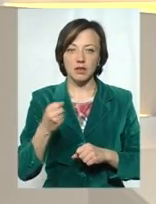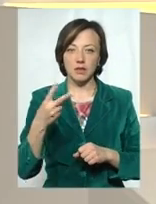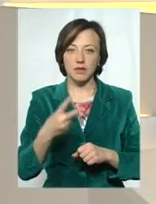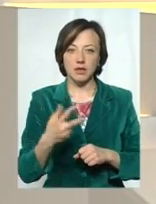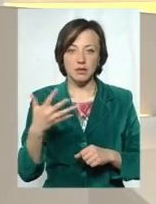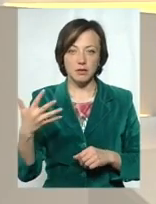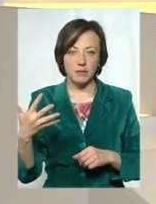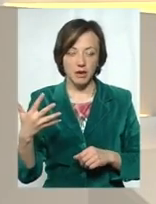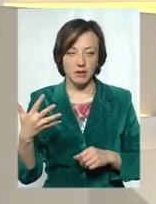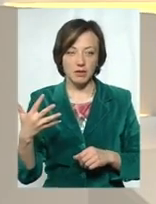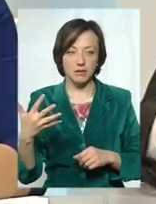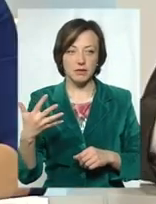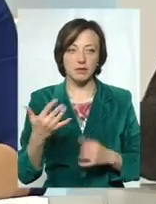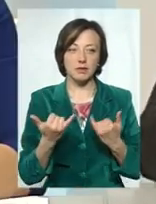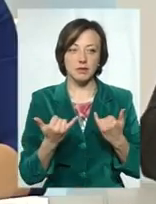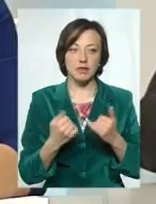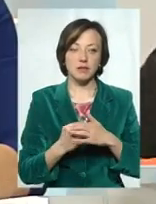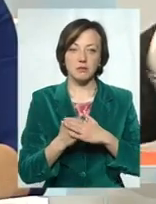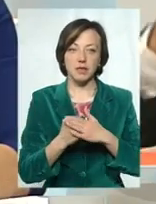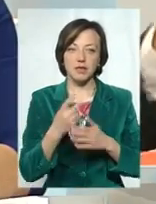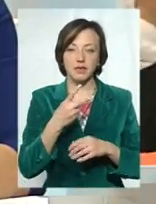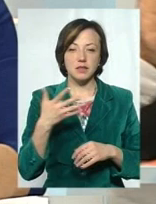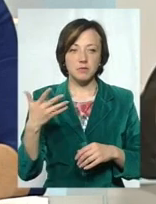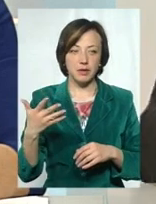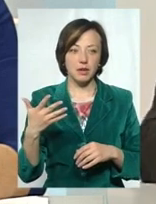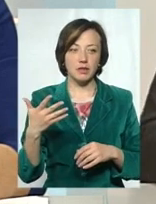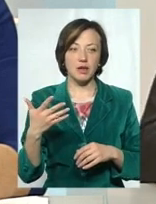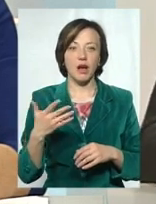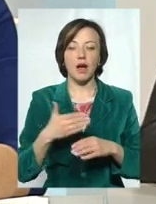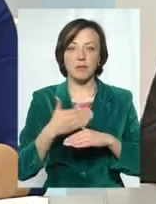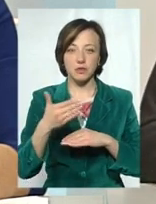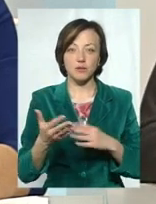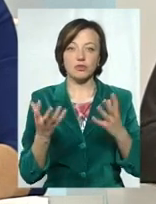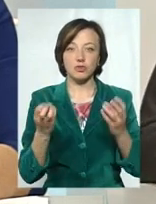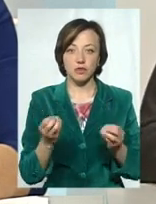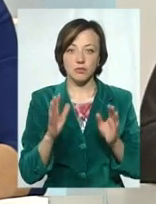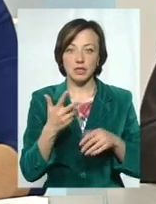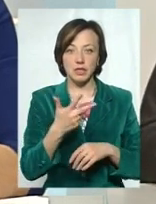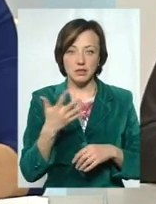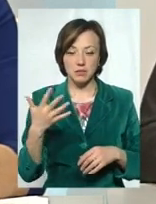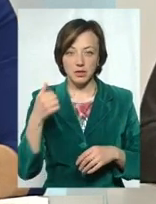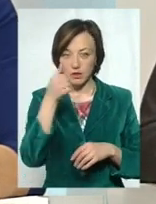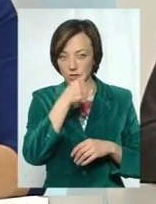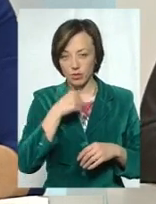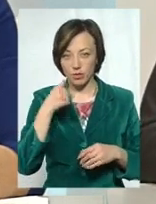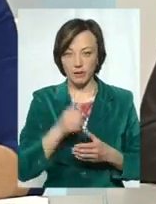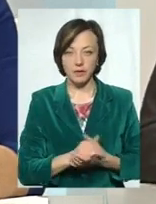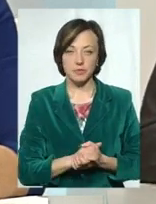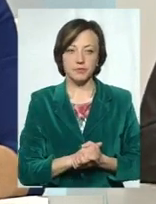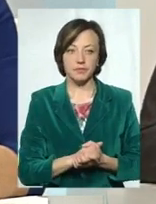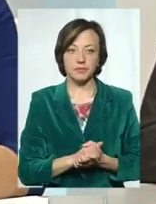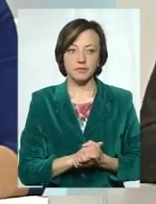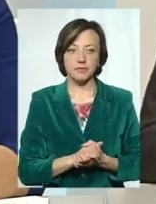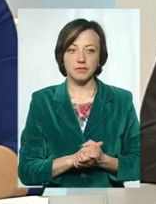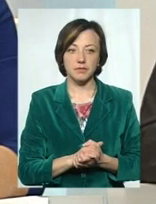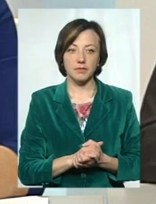ну, 25, зараз же база в 25, а потім вийде на 35 років. Певно,